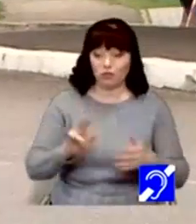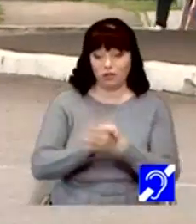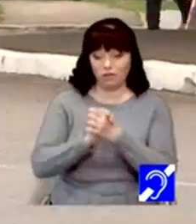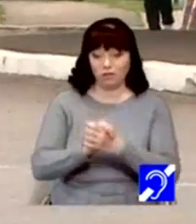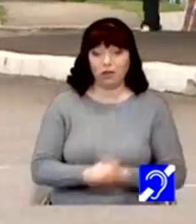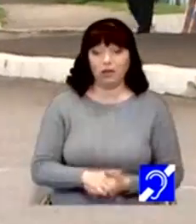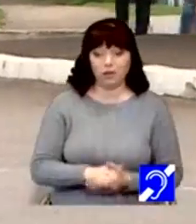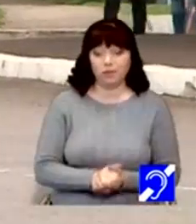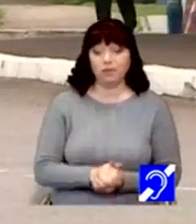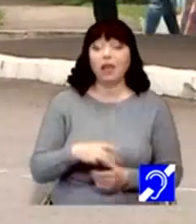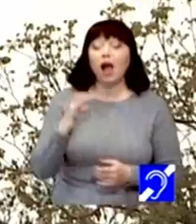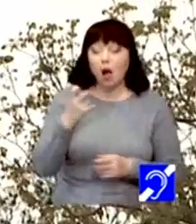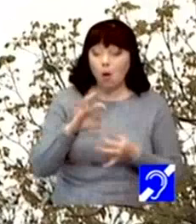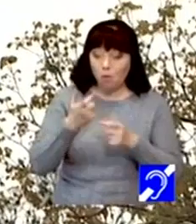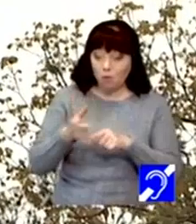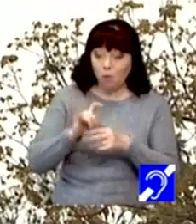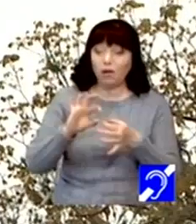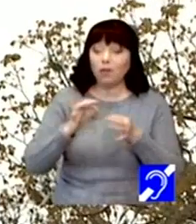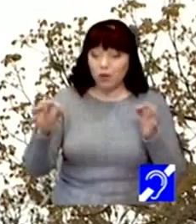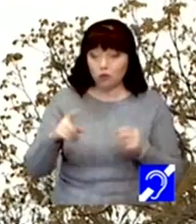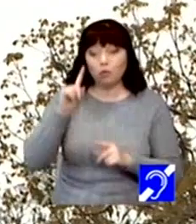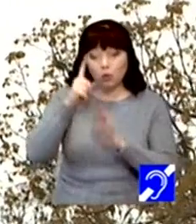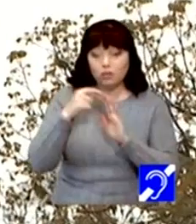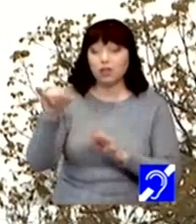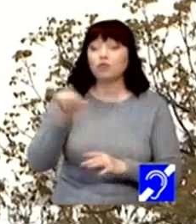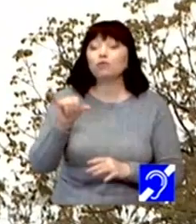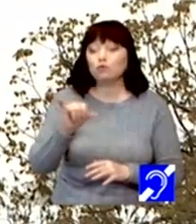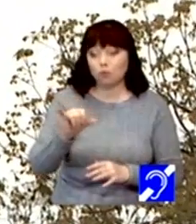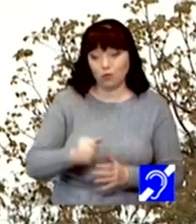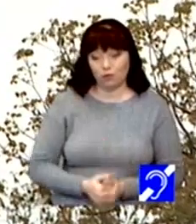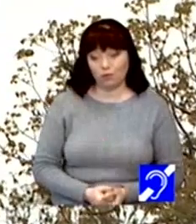au mai făcut oamenii vedeți sâmbătă în rubrica reportajele telejurnalului